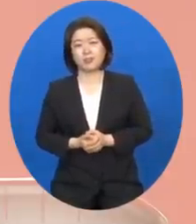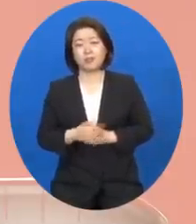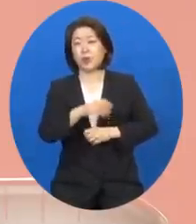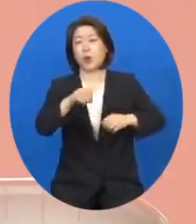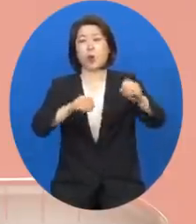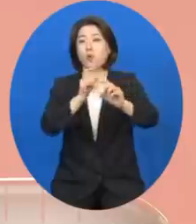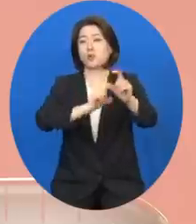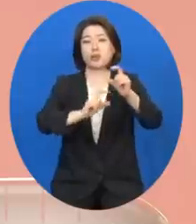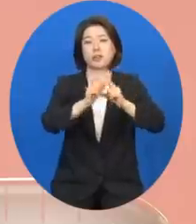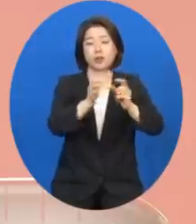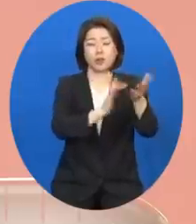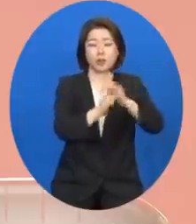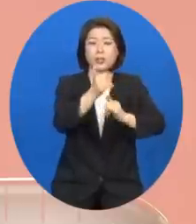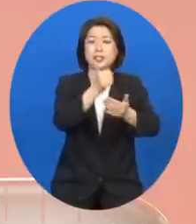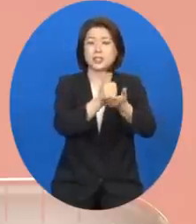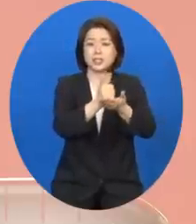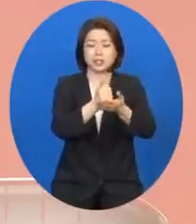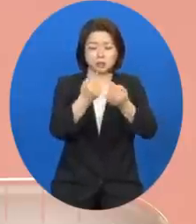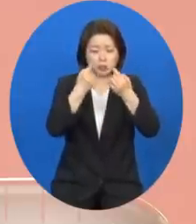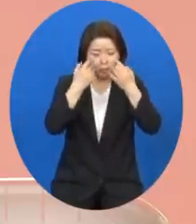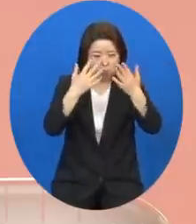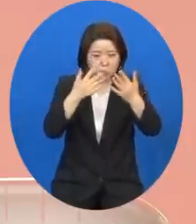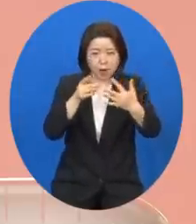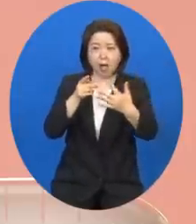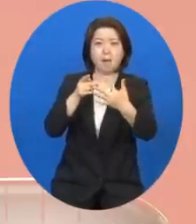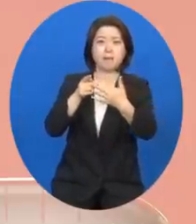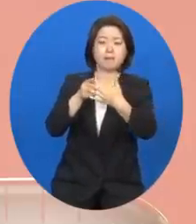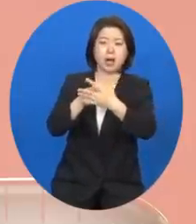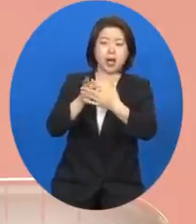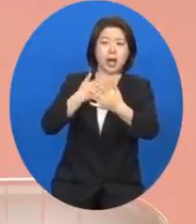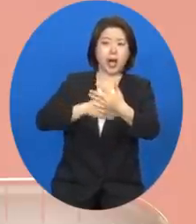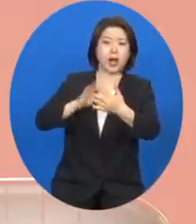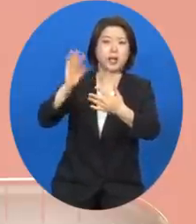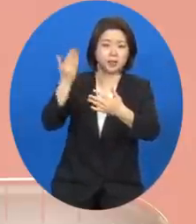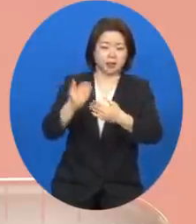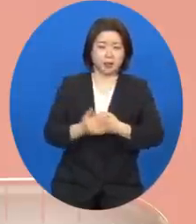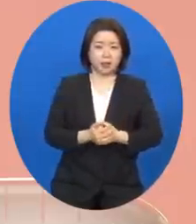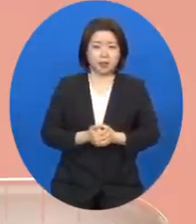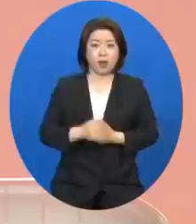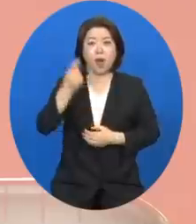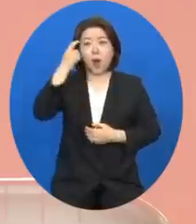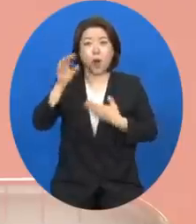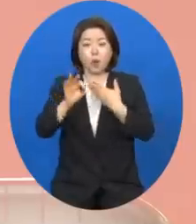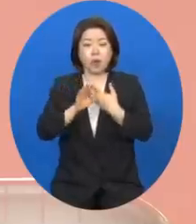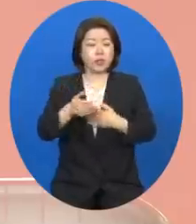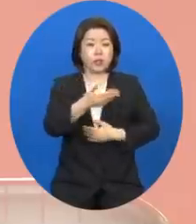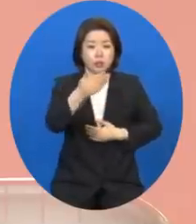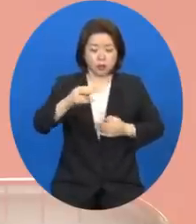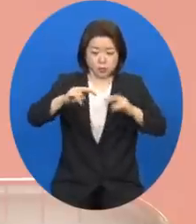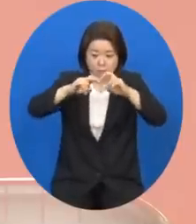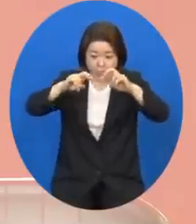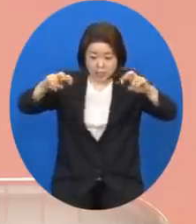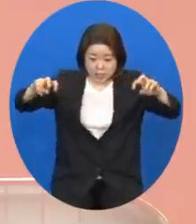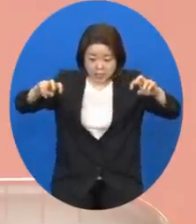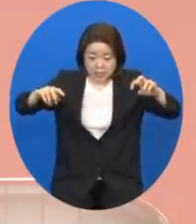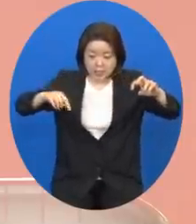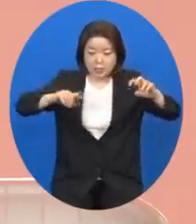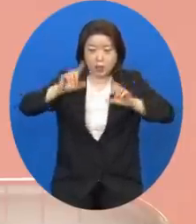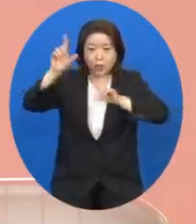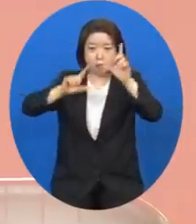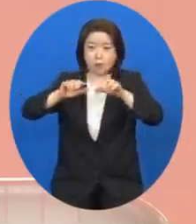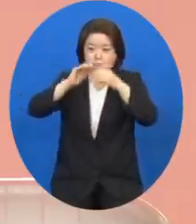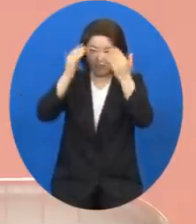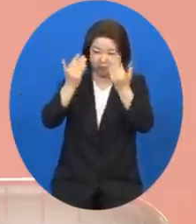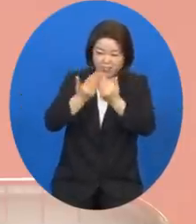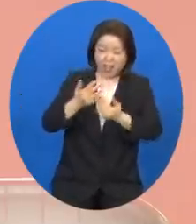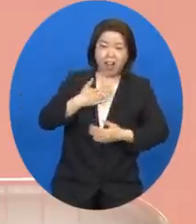오히려 더 예수님을 분명하게 알게 됩니다. 왜냐하면 여러분의 실상을 다 알잖아요. 이미